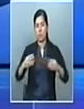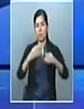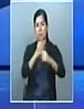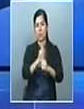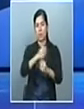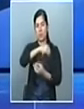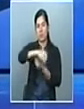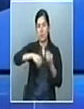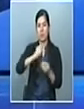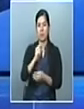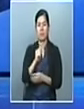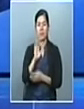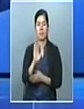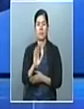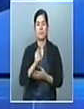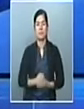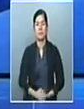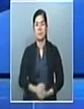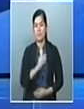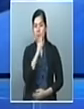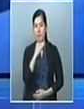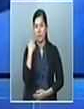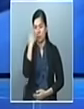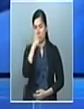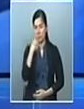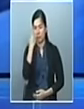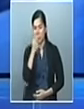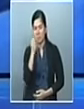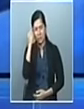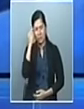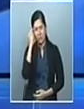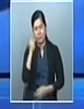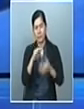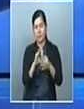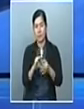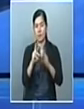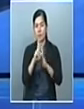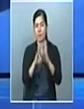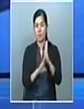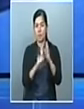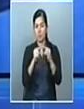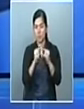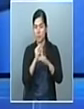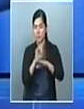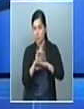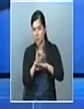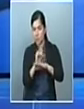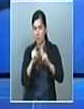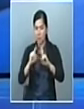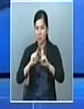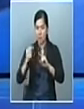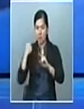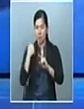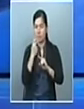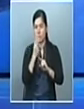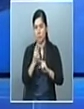จะฟื้นตัวในระยะถัดไปค่ะส่วนใครนะคะที่มองโลกของเรื่องราวดิจิตอลนะคะวันนี้มีความน่าสนใจมาฝากกันติดตาม